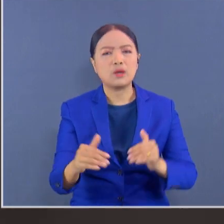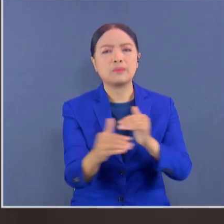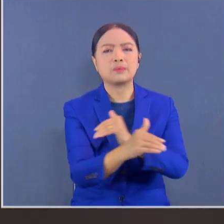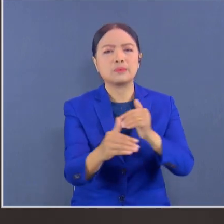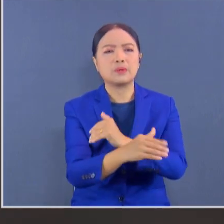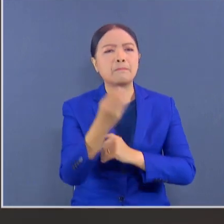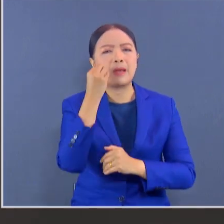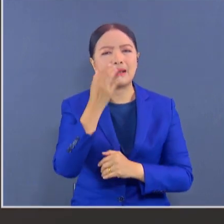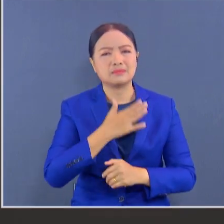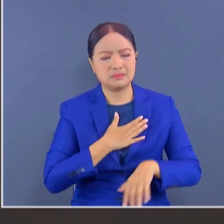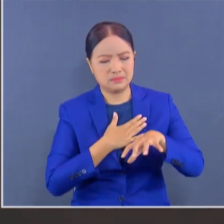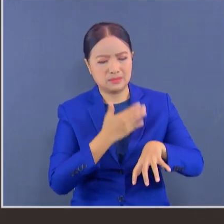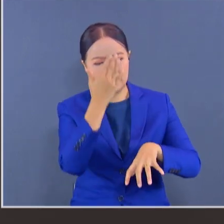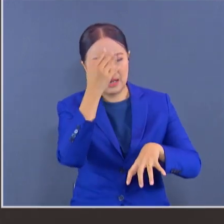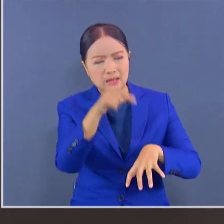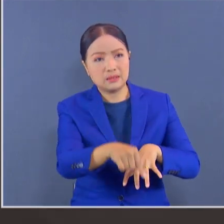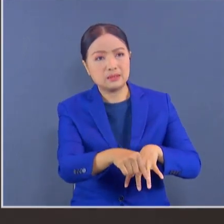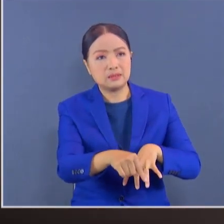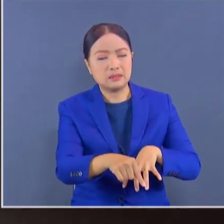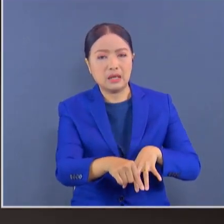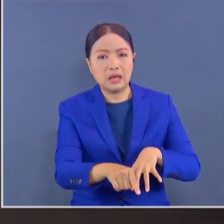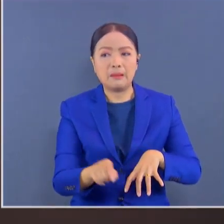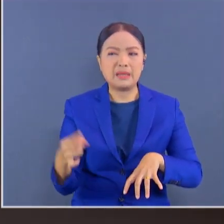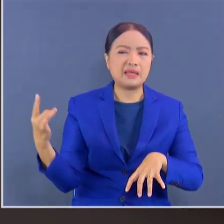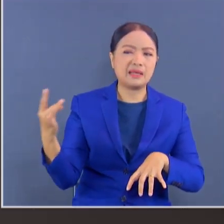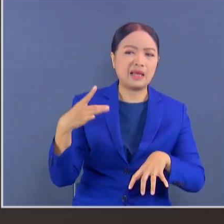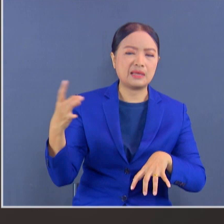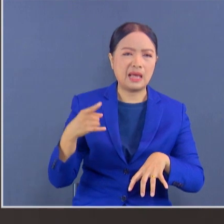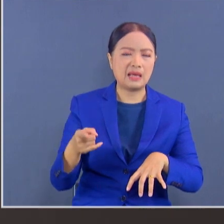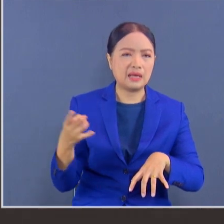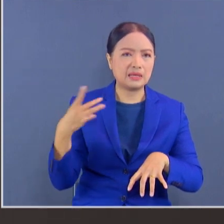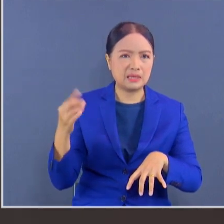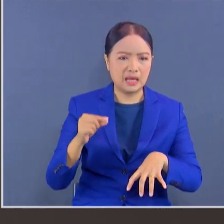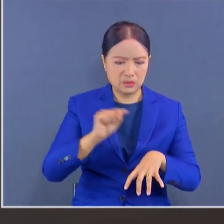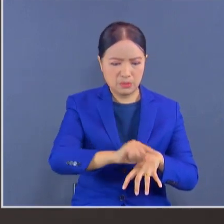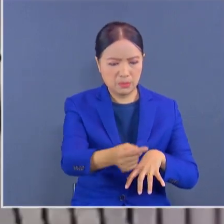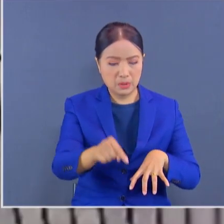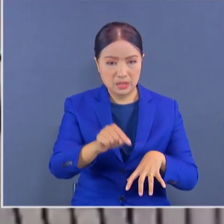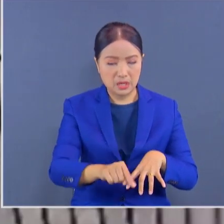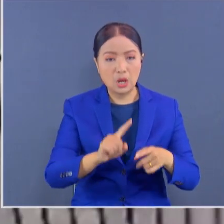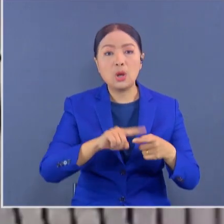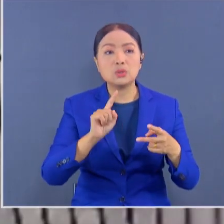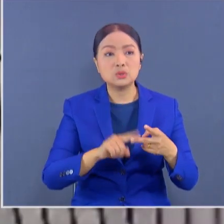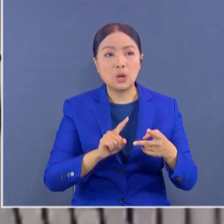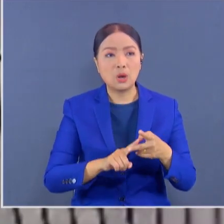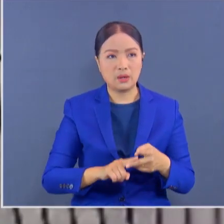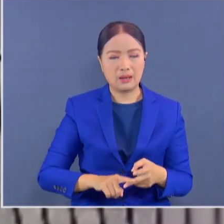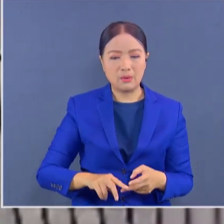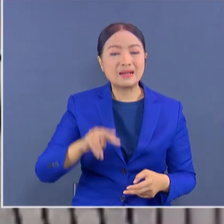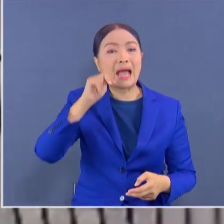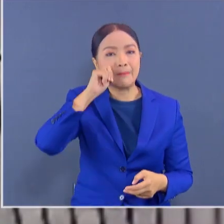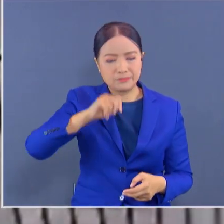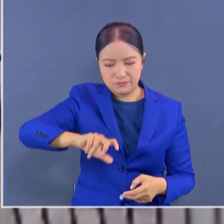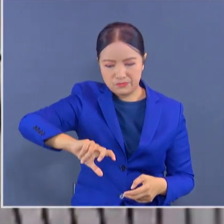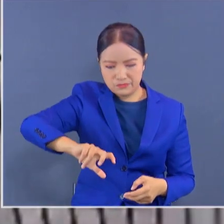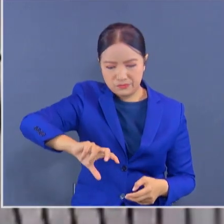ช่วงกลางดึกแถมยังแกล้งปิดวาล์วน้ำเมื่อไปตรวจสอบภาพจากกล้องวงจรปิดอยากรู้ว่าฝีมือของใคร